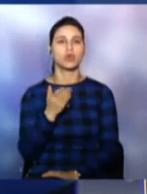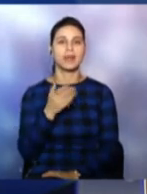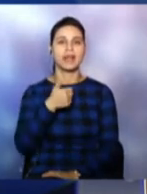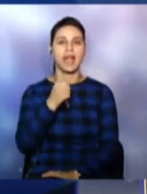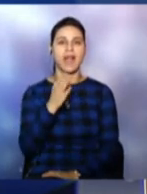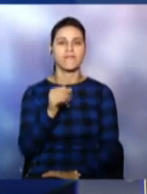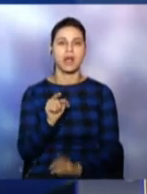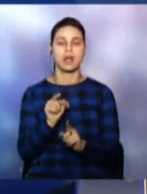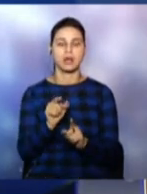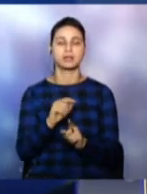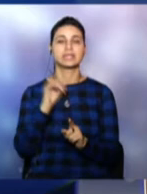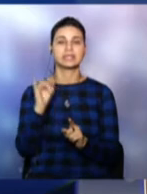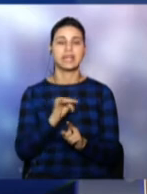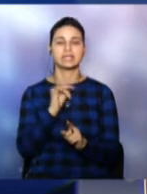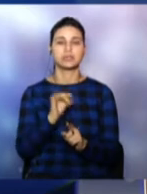საინტერესოა